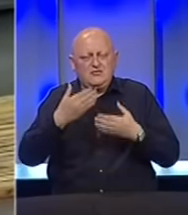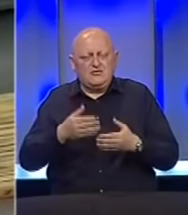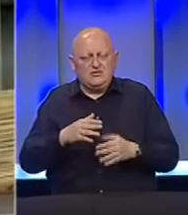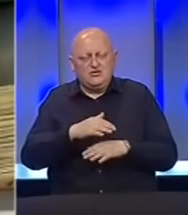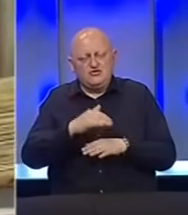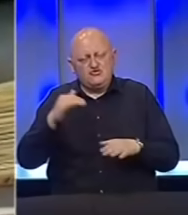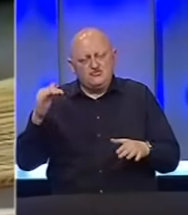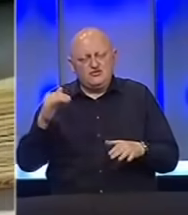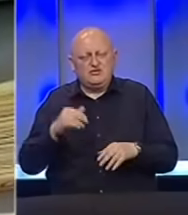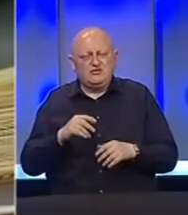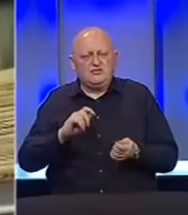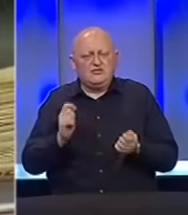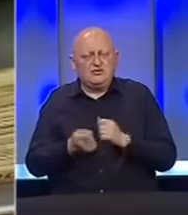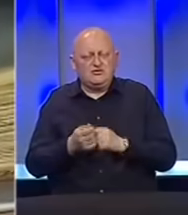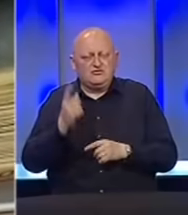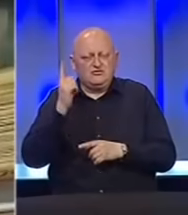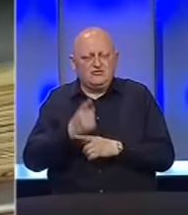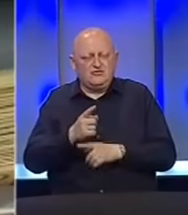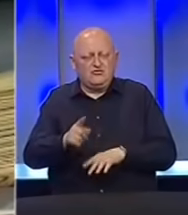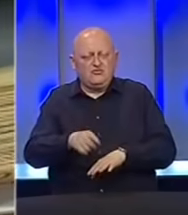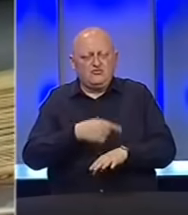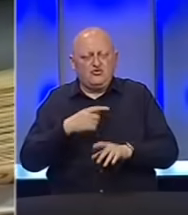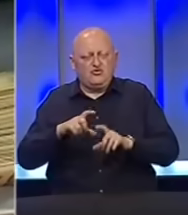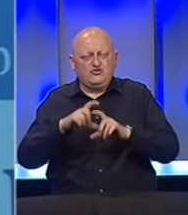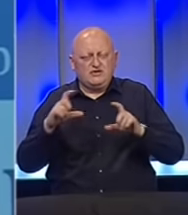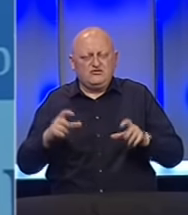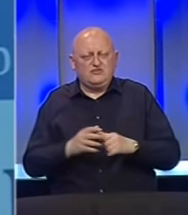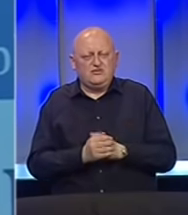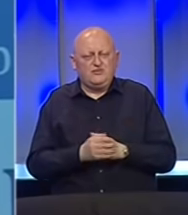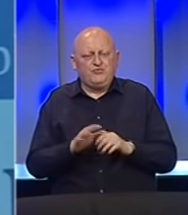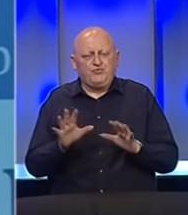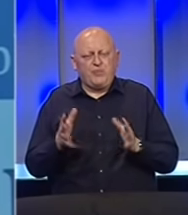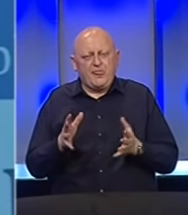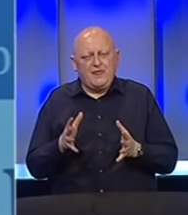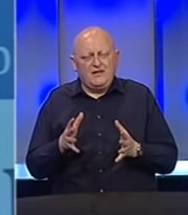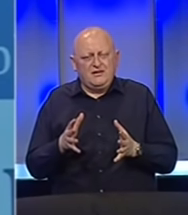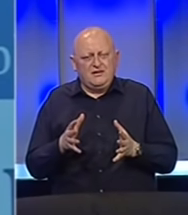Narodnoj skupštini izmjenu odluke o dugoročnom zaduženju. Prema